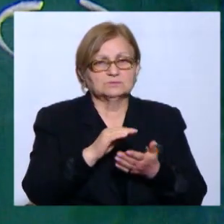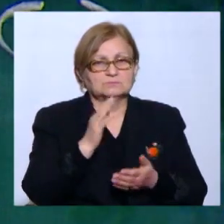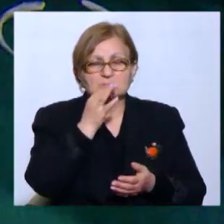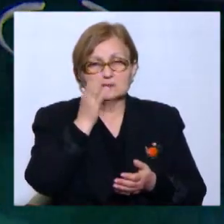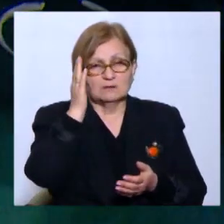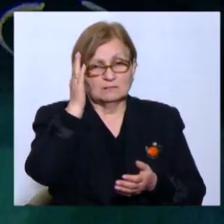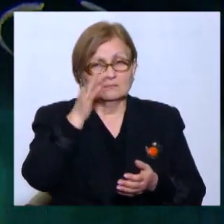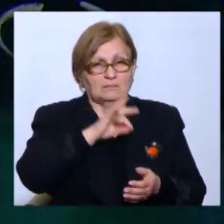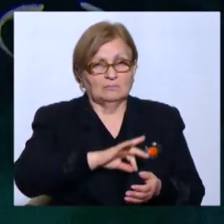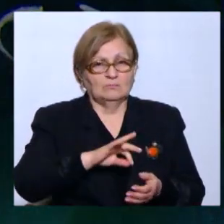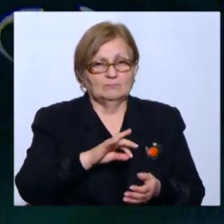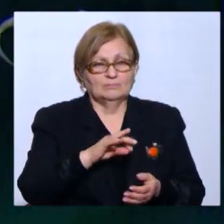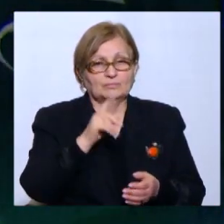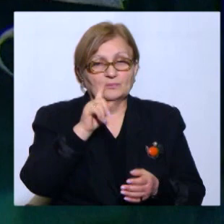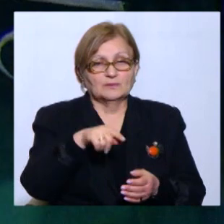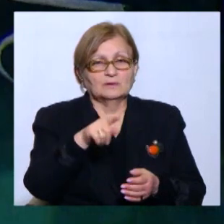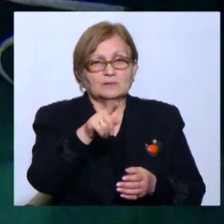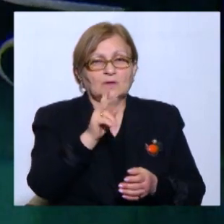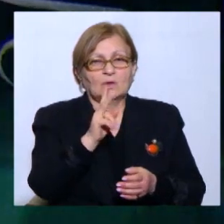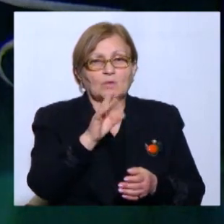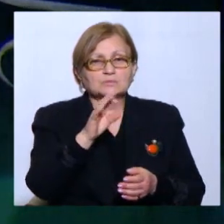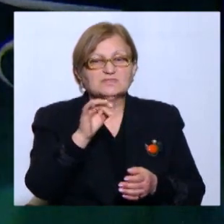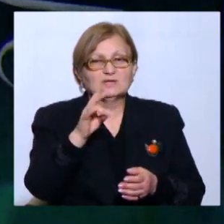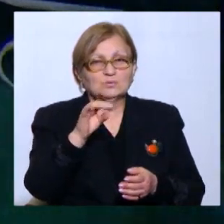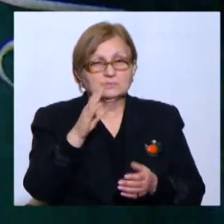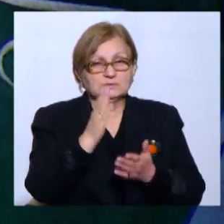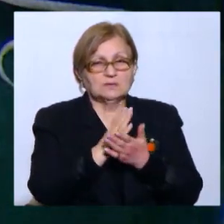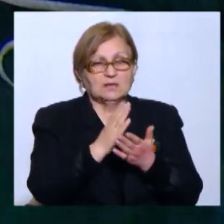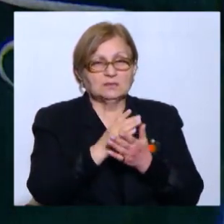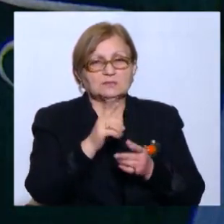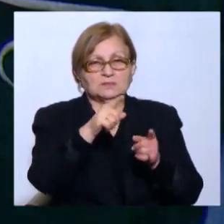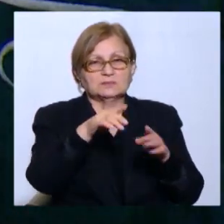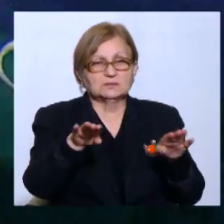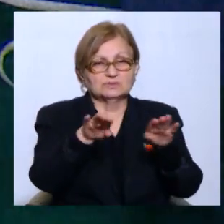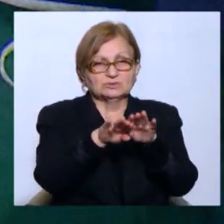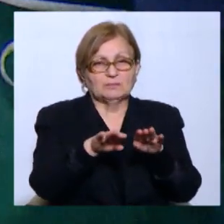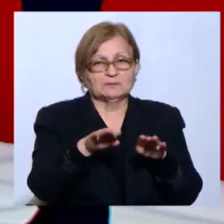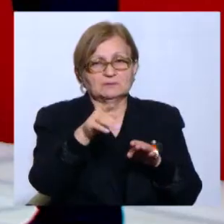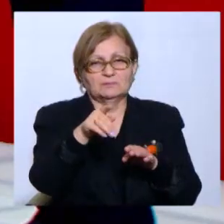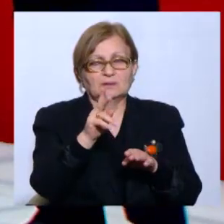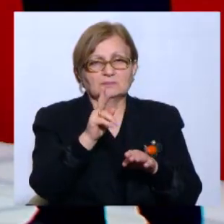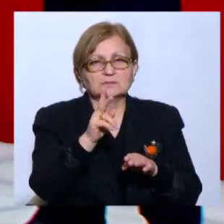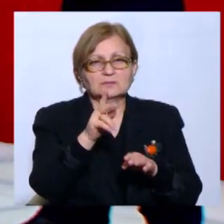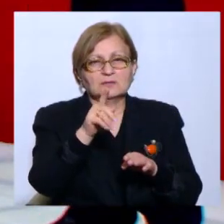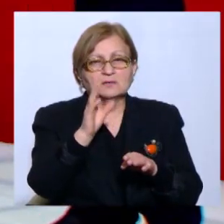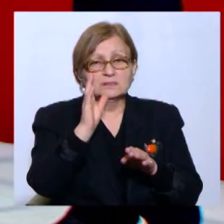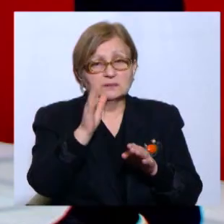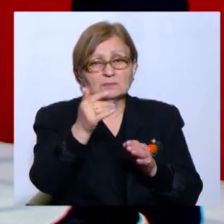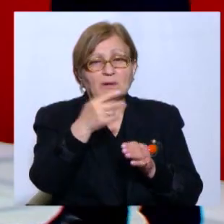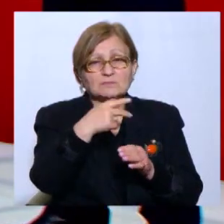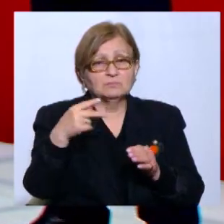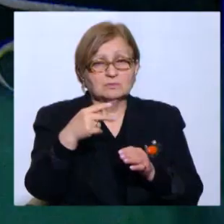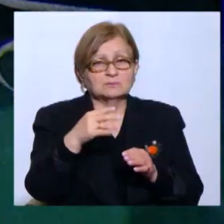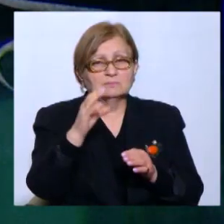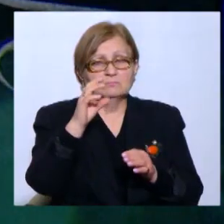momovalshi. Shesabamisat vitsit ro kosinusi aris მიმდებარე კათეტის შეფარდება ჰიპოტენუზასთან, შესაბამისად კოსინუს კვადრატი იქნება b